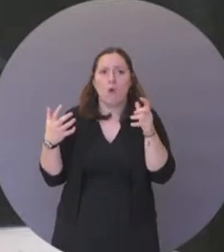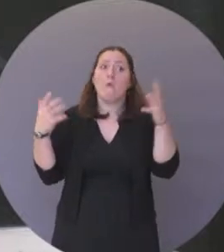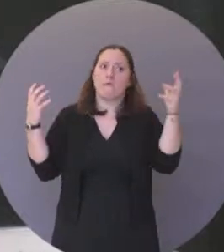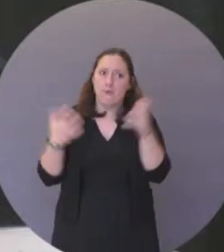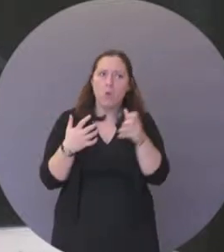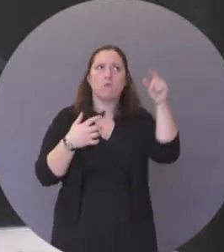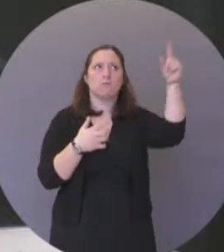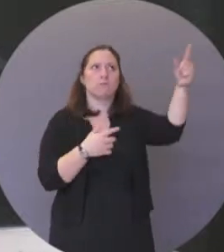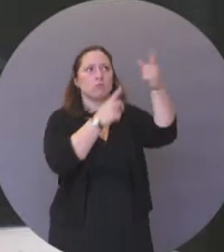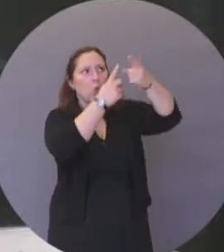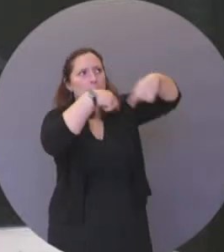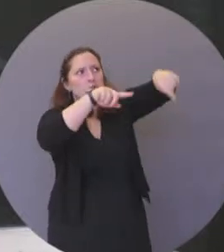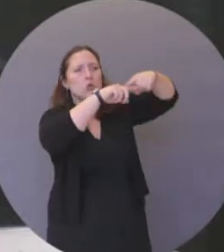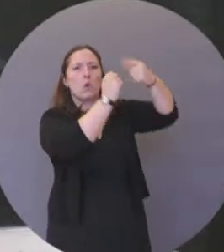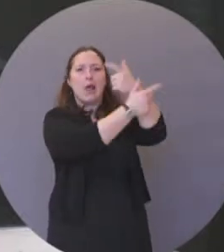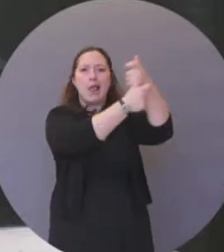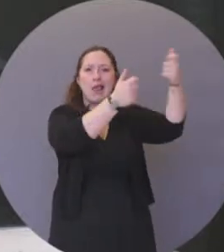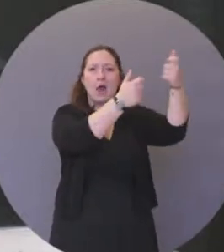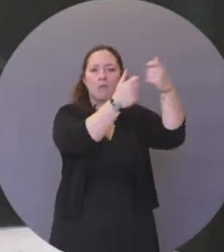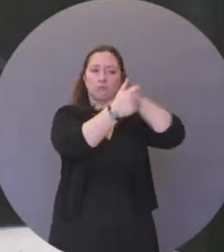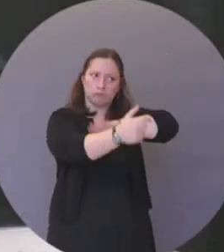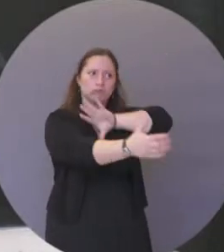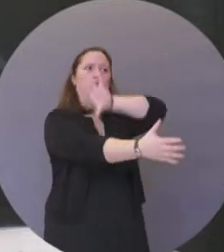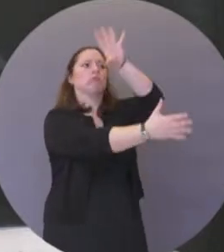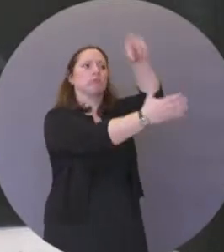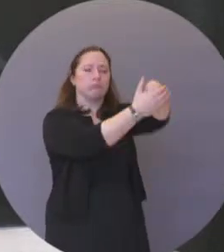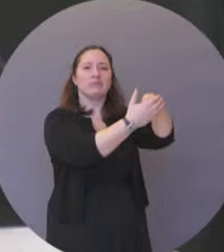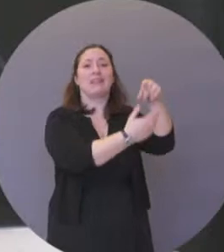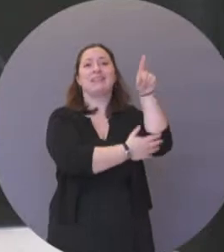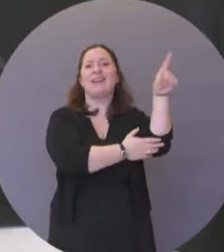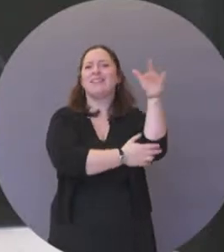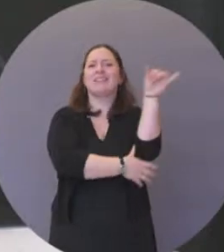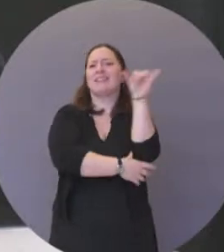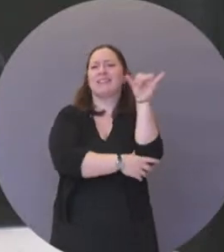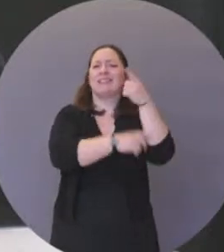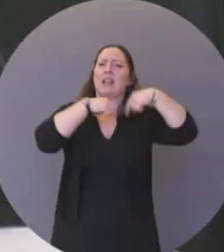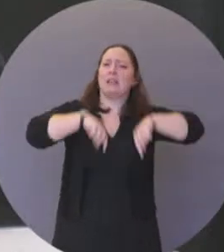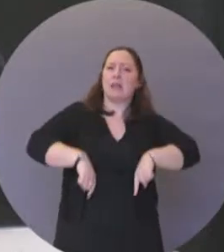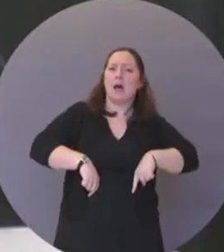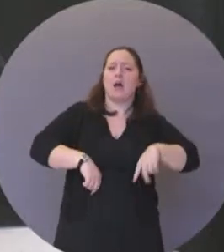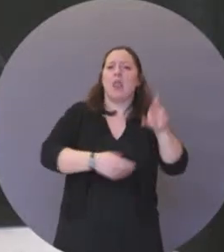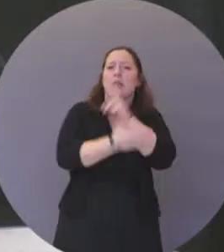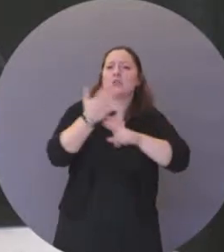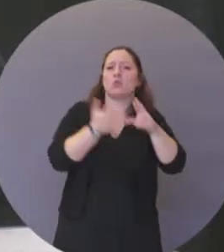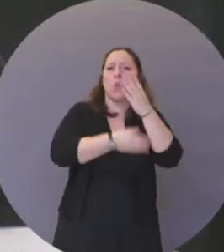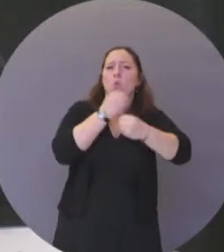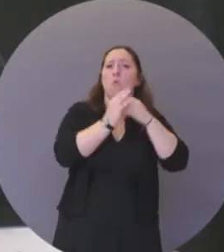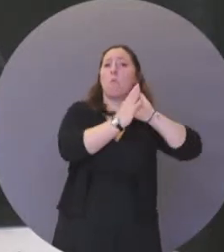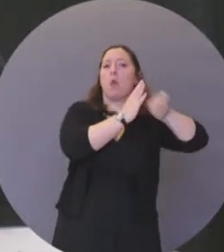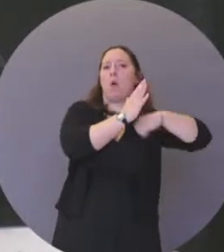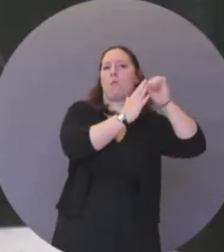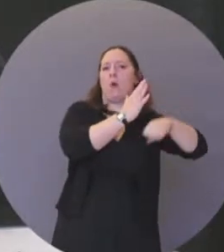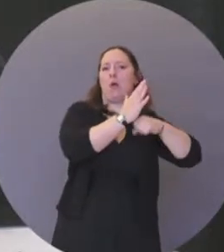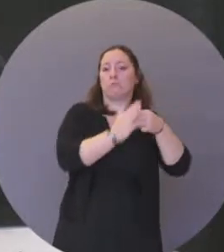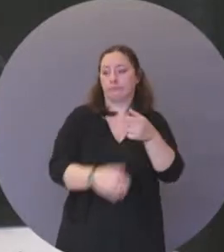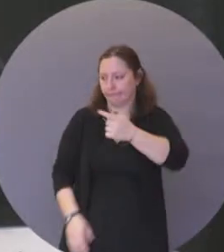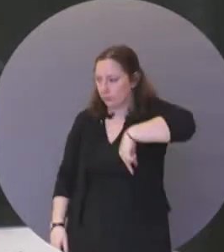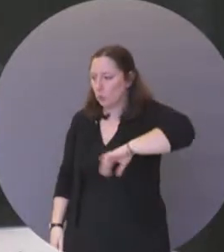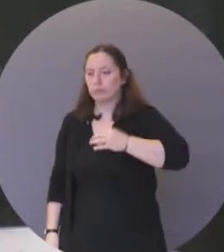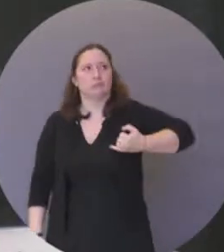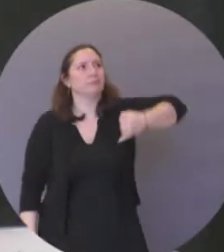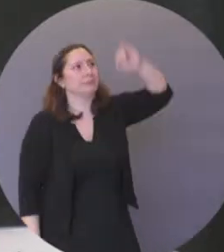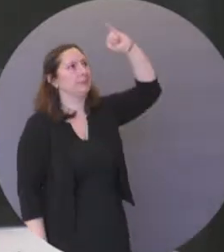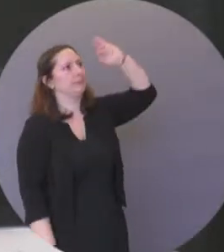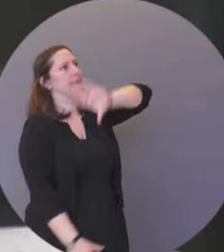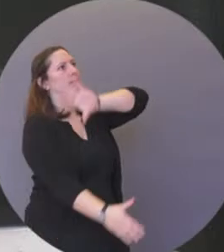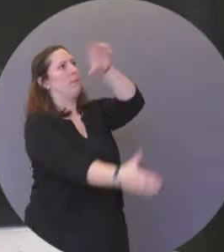les instances qui sont réservées aujourd'hui à l'état à la région et à Pôle emploi et d'avoir quand on a la chance de pouvoir entrer par